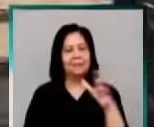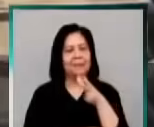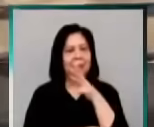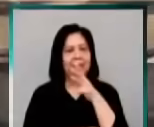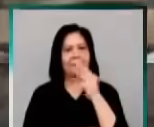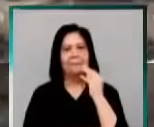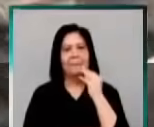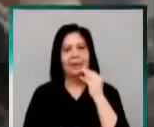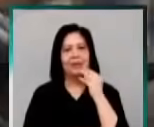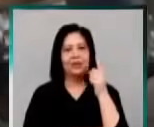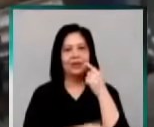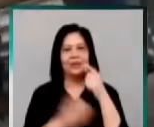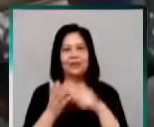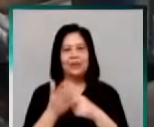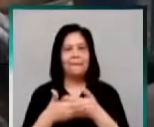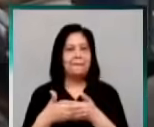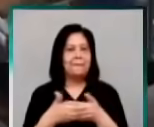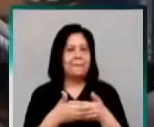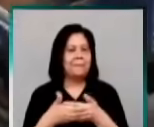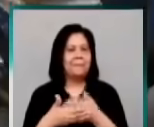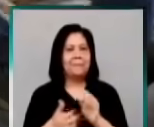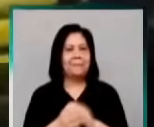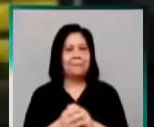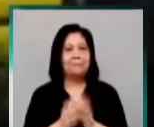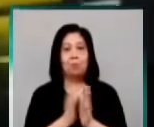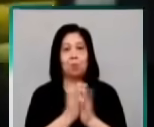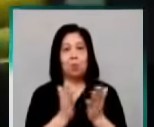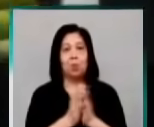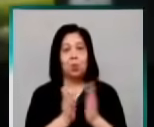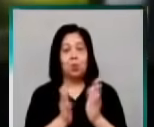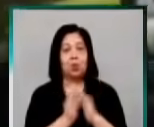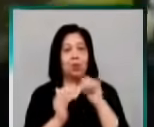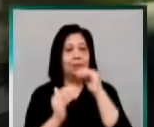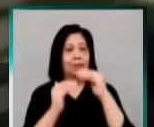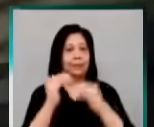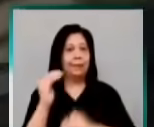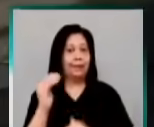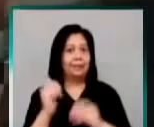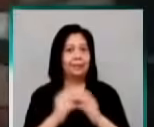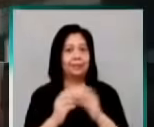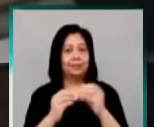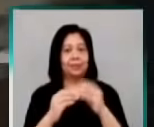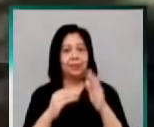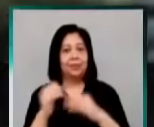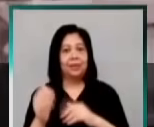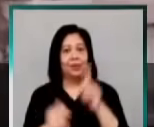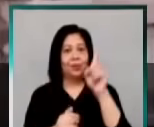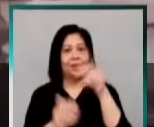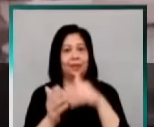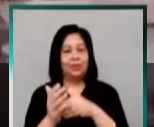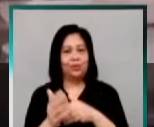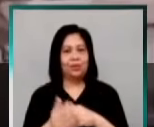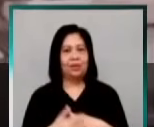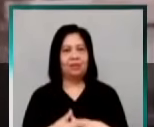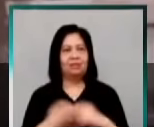niyang babies. Mga libro na hindi bababa sa mahigit 1,000. Wala naman akong format